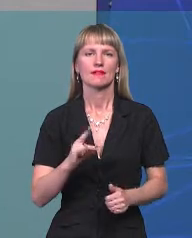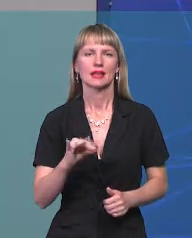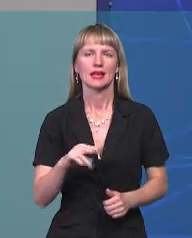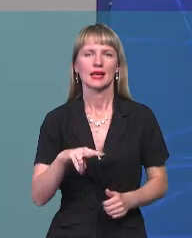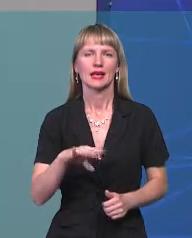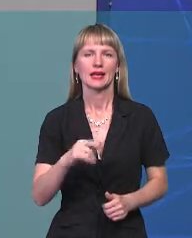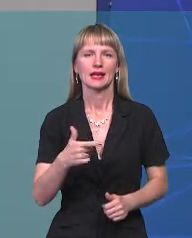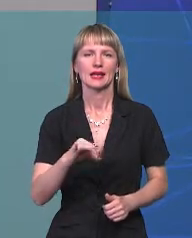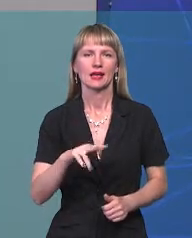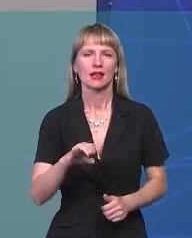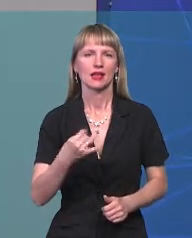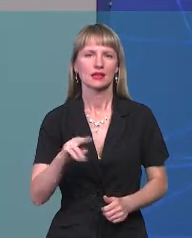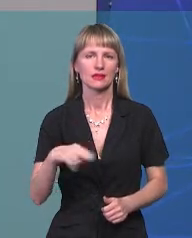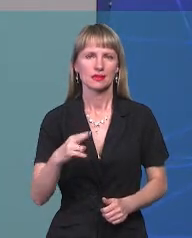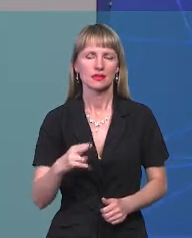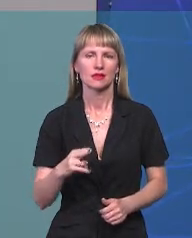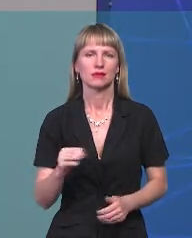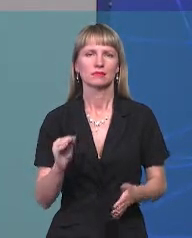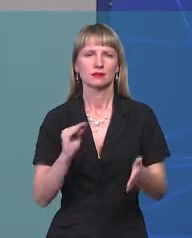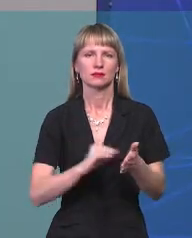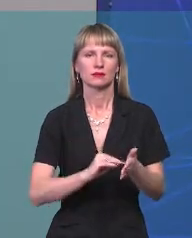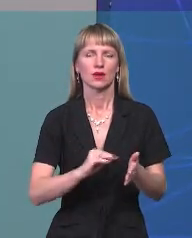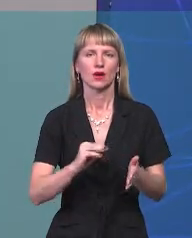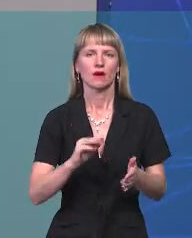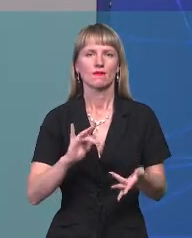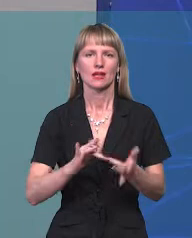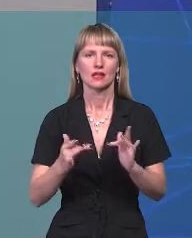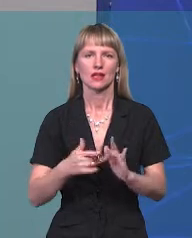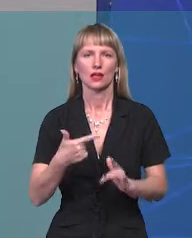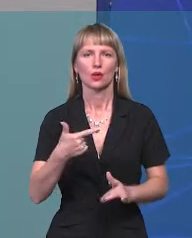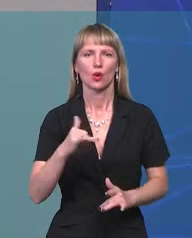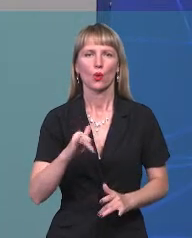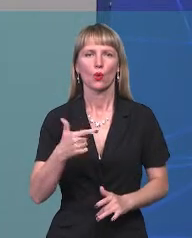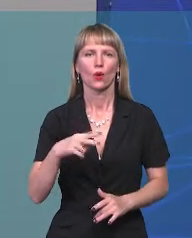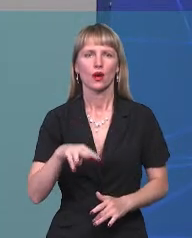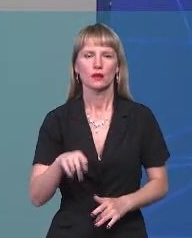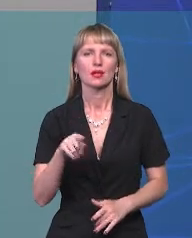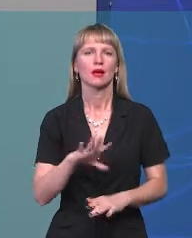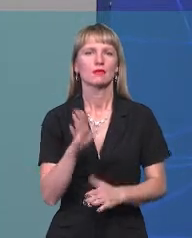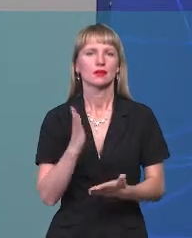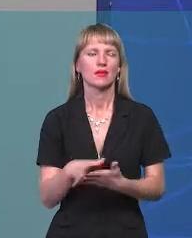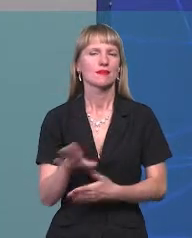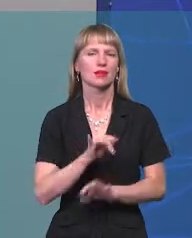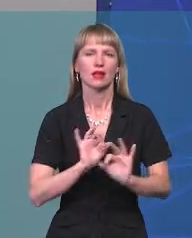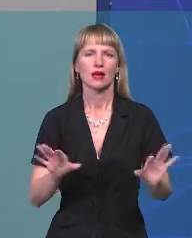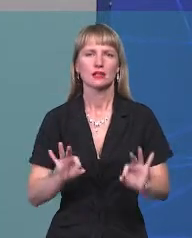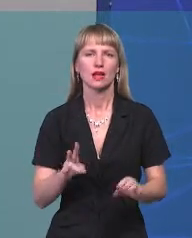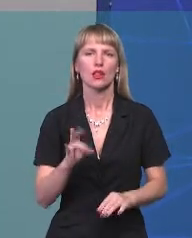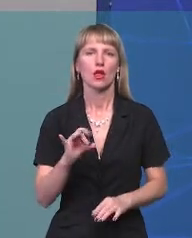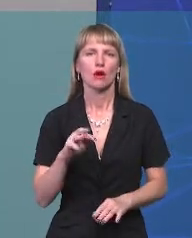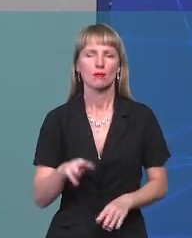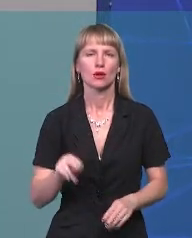в Google, набираєте, і там є повністю всі роз'яснення з норм трудового права.